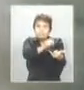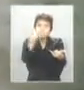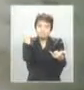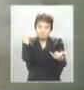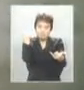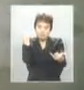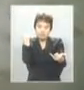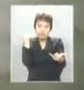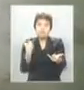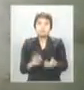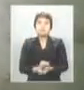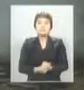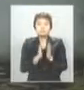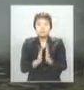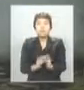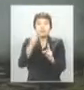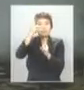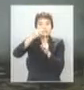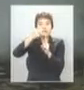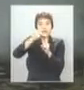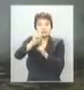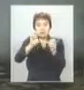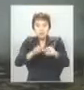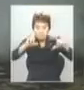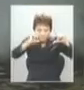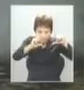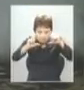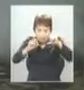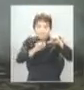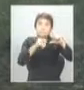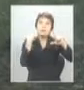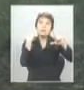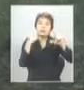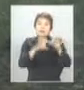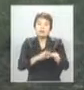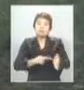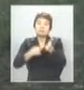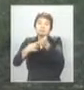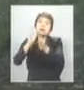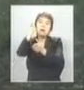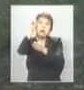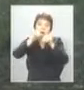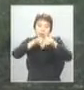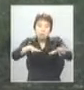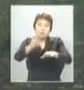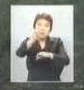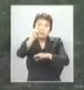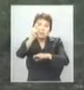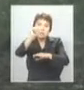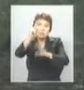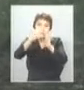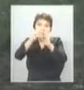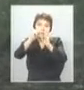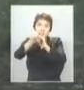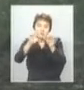โดยจนที่รัษาคามมนคงของปากิสทานเป็ผู้ถ่ายไว้และขายใหกสัขาว Reutersแต่ภาพที่ได้มาไม่มีสบไหน